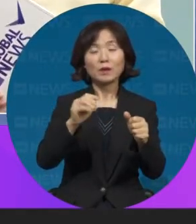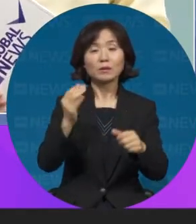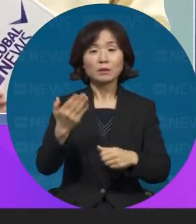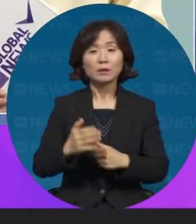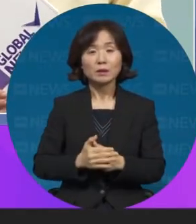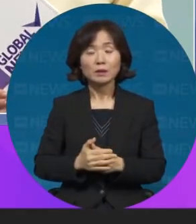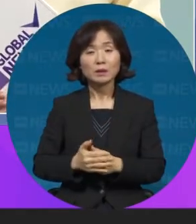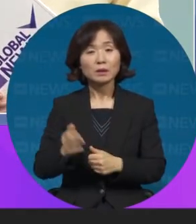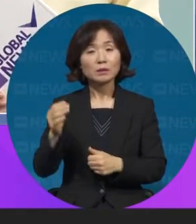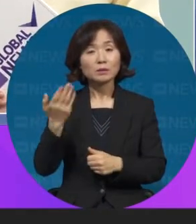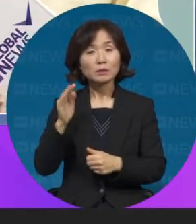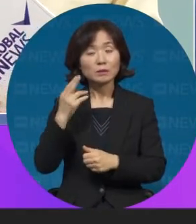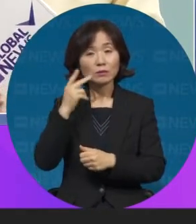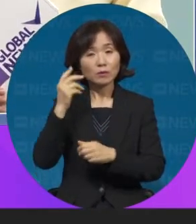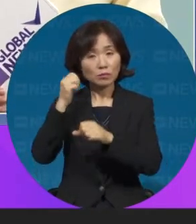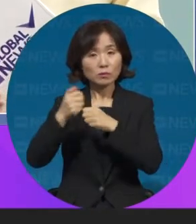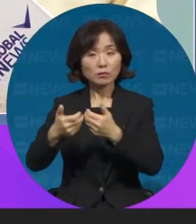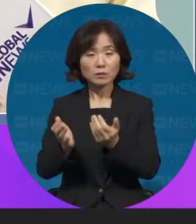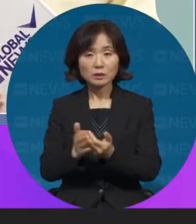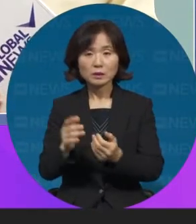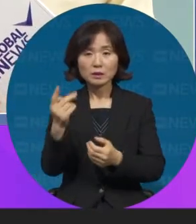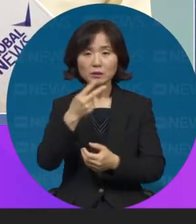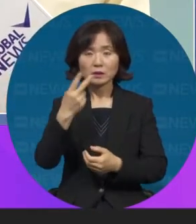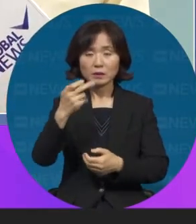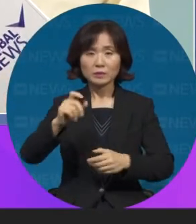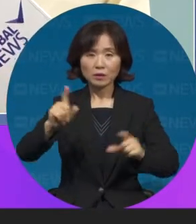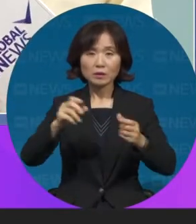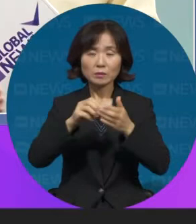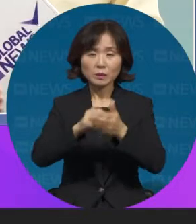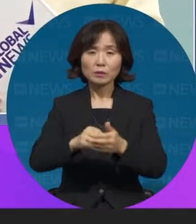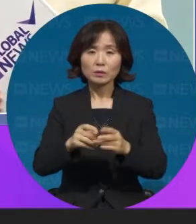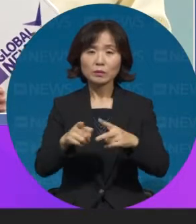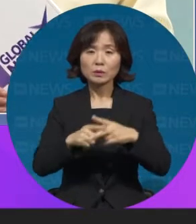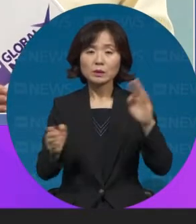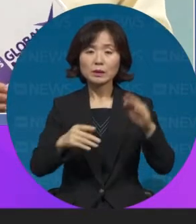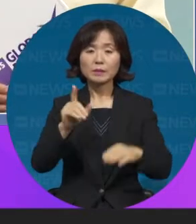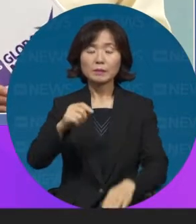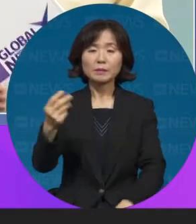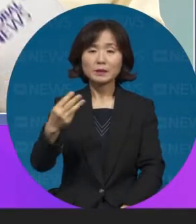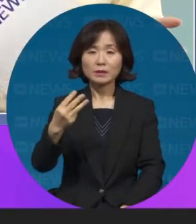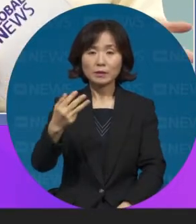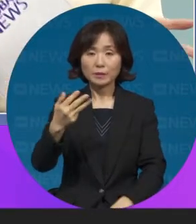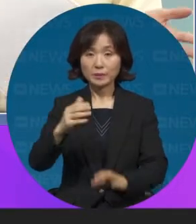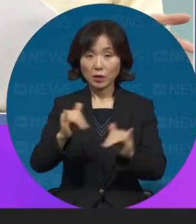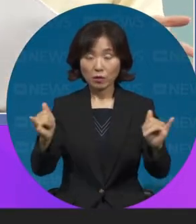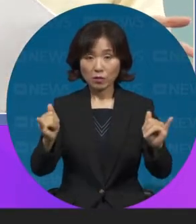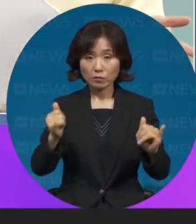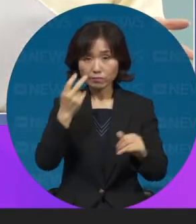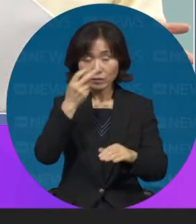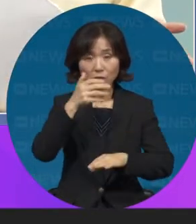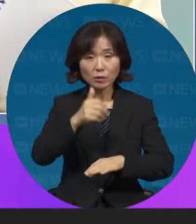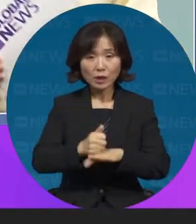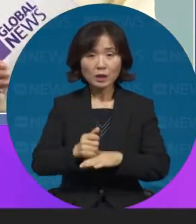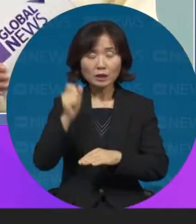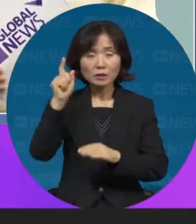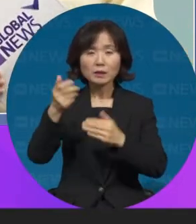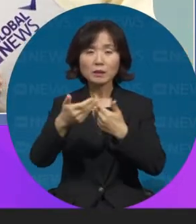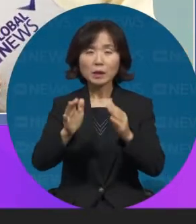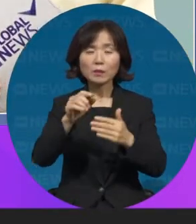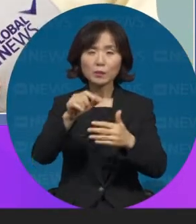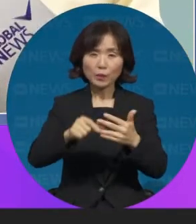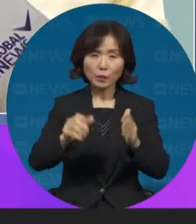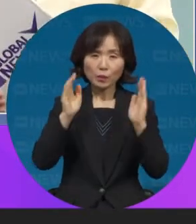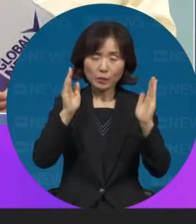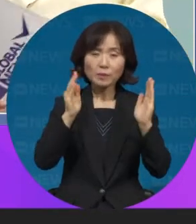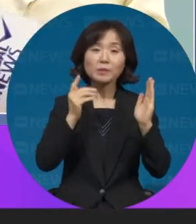연구진이 2010년 입학한 초등학생 18,000여 명을 대상으로 한 조사에서 영재반 프로그램을 이수한 학생들의